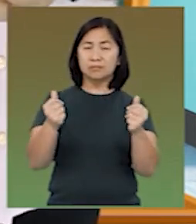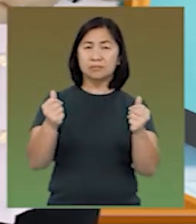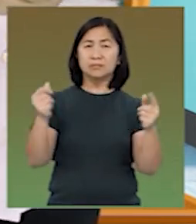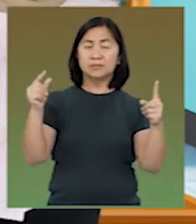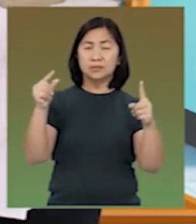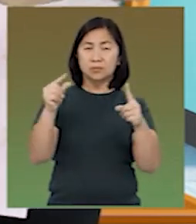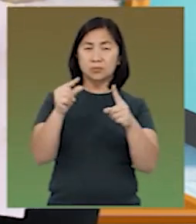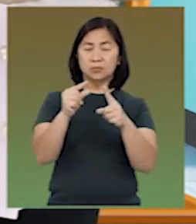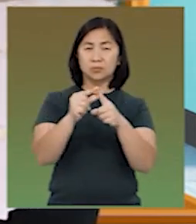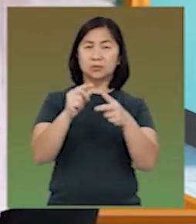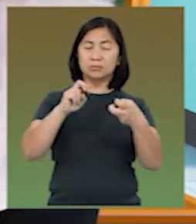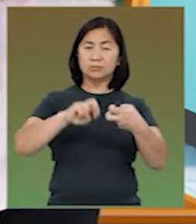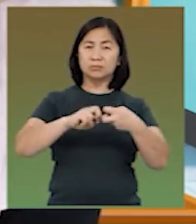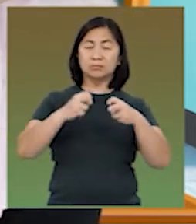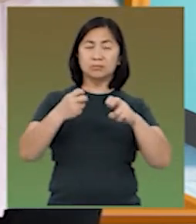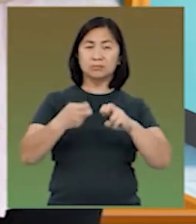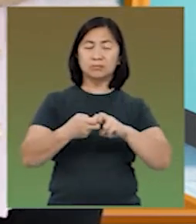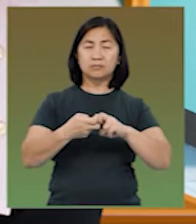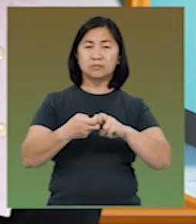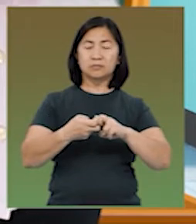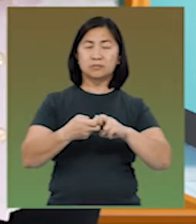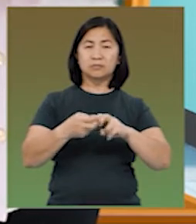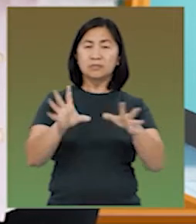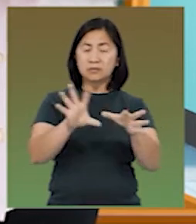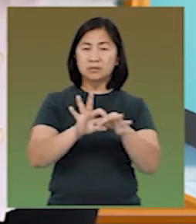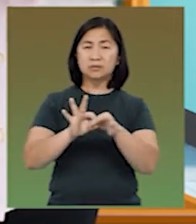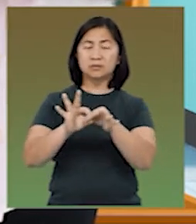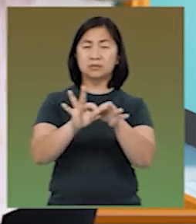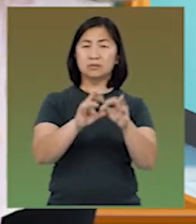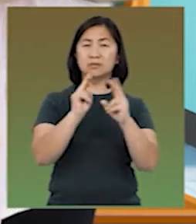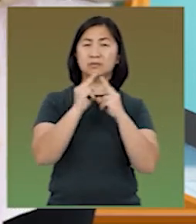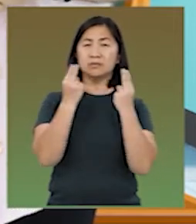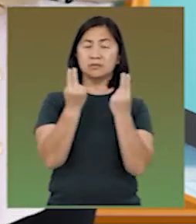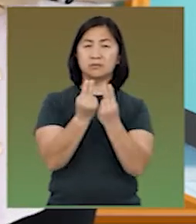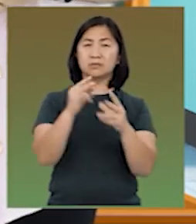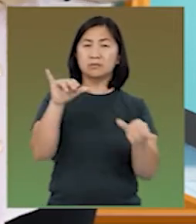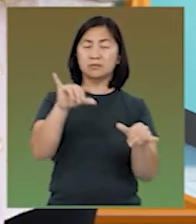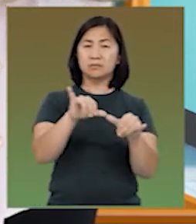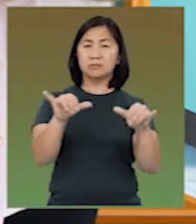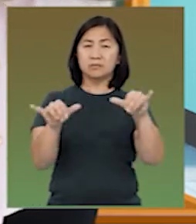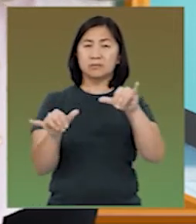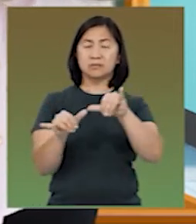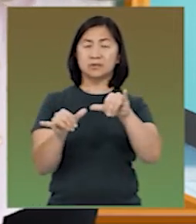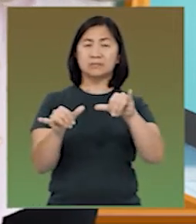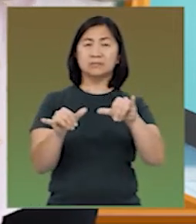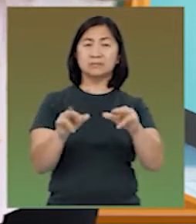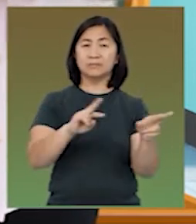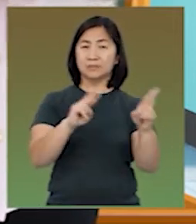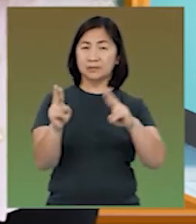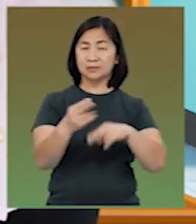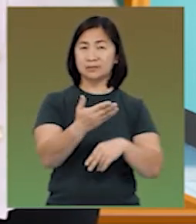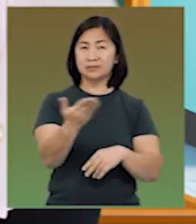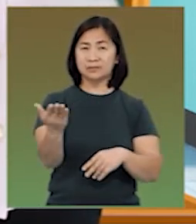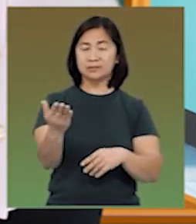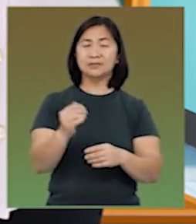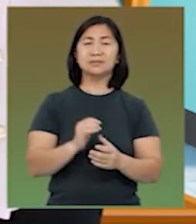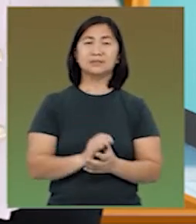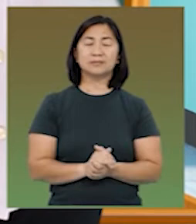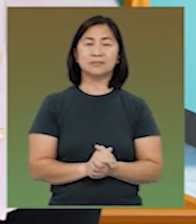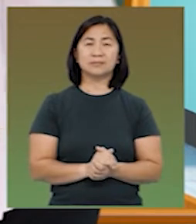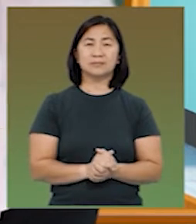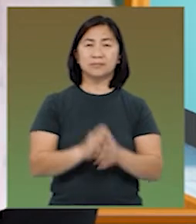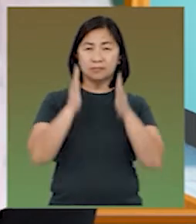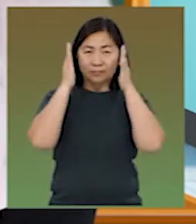pag-solve ng isang word problem na may kaugnayan sa mga units of measurement. Handa na